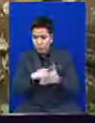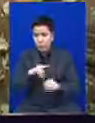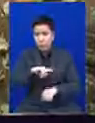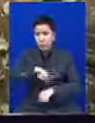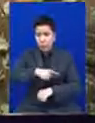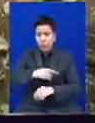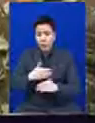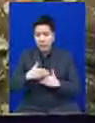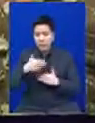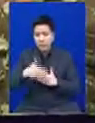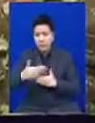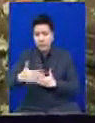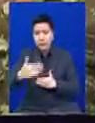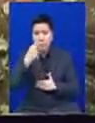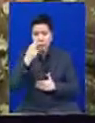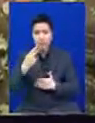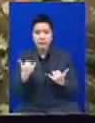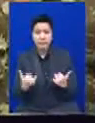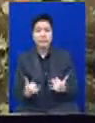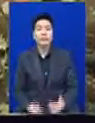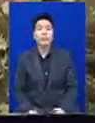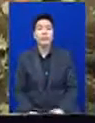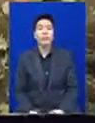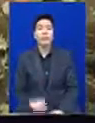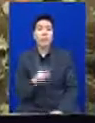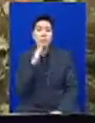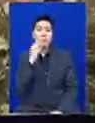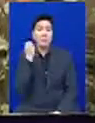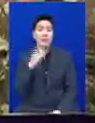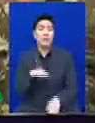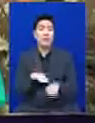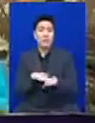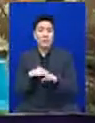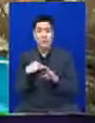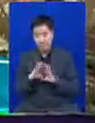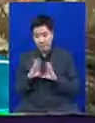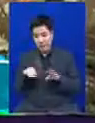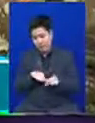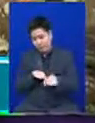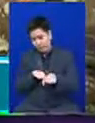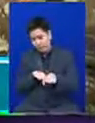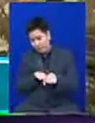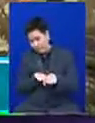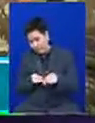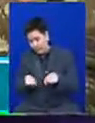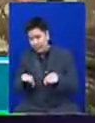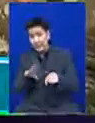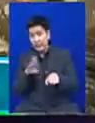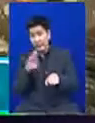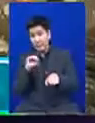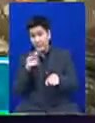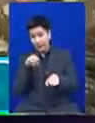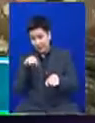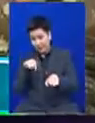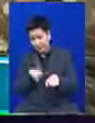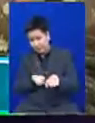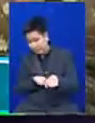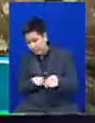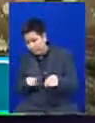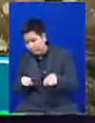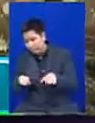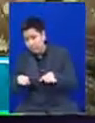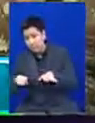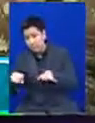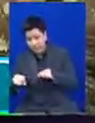งค่ะ จากกรุงเทพปริมาณรถเยอะติดเราจะเปิดที่กม.ที่47ครับ